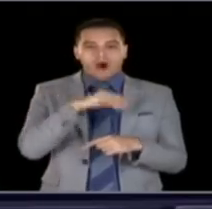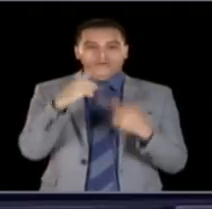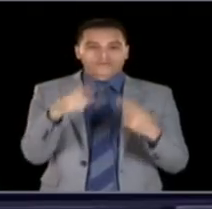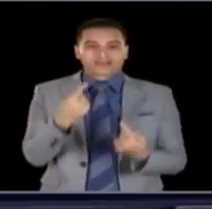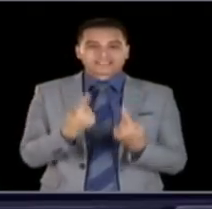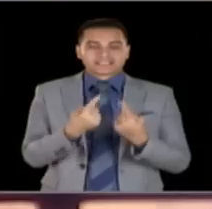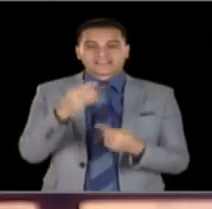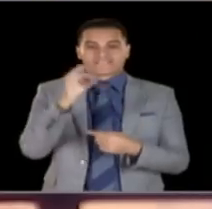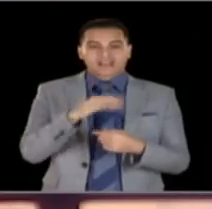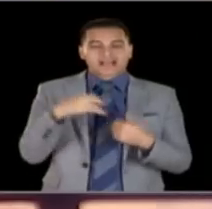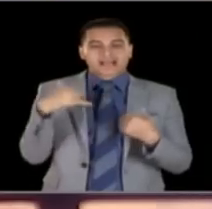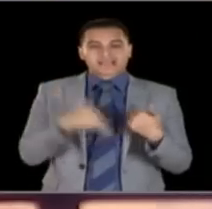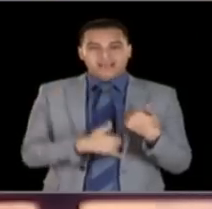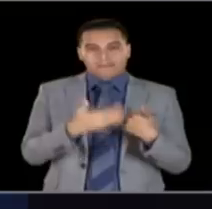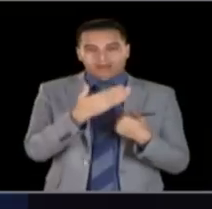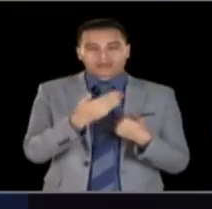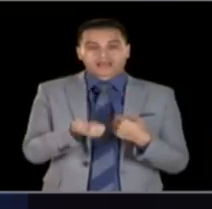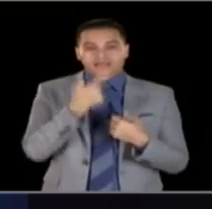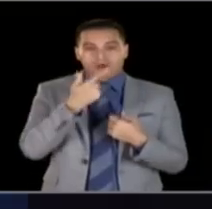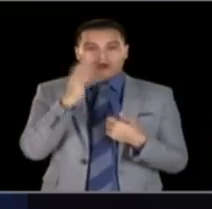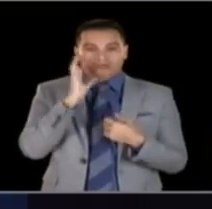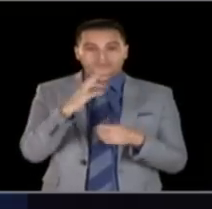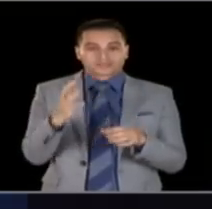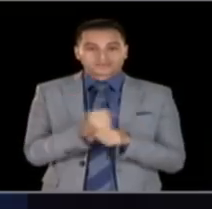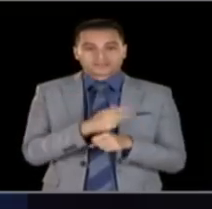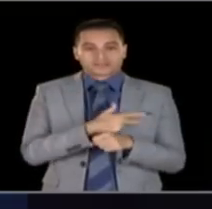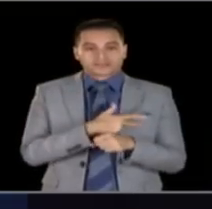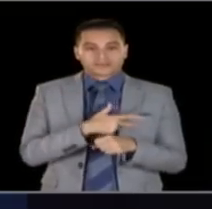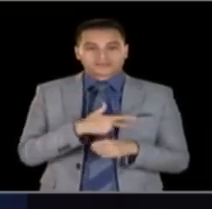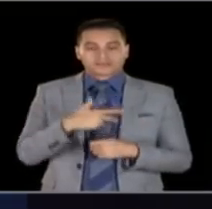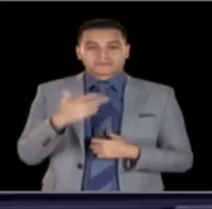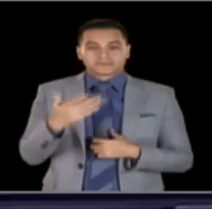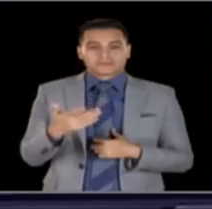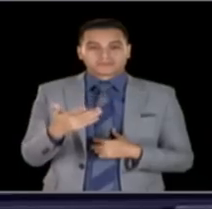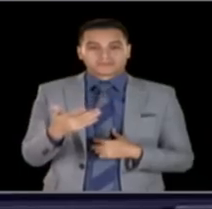اليمن. اليمن. مضاد حيوي تم اكتشافه؟ بنسلين.